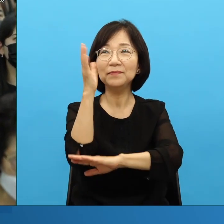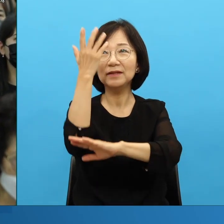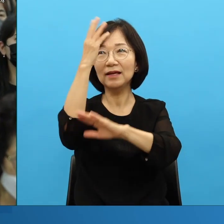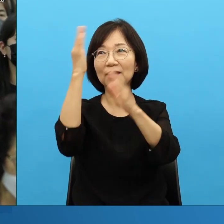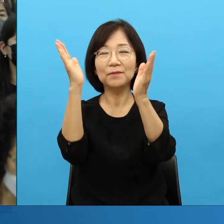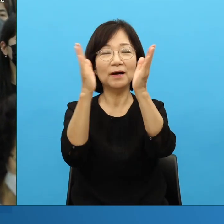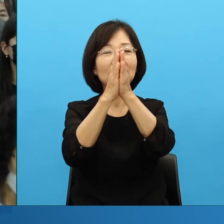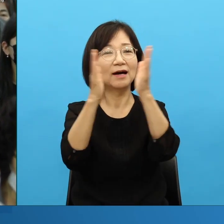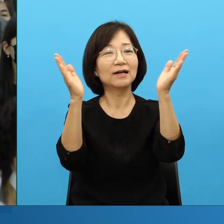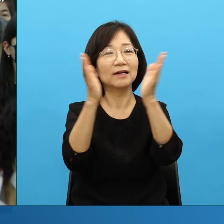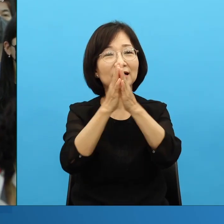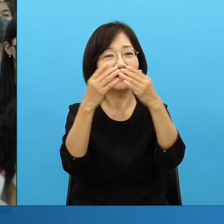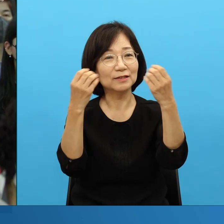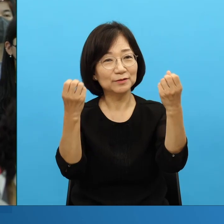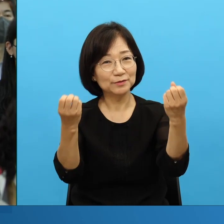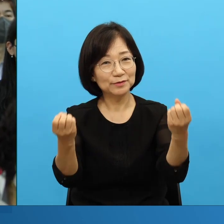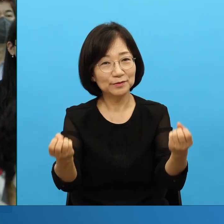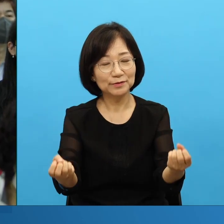주님께 영광